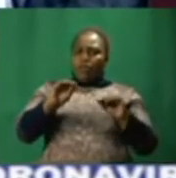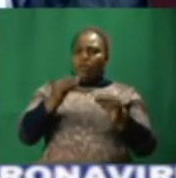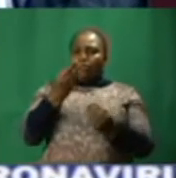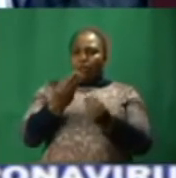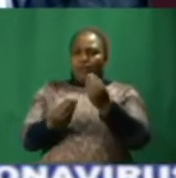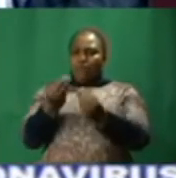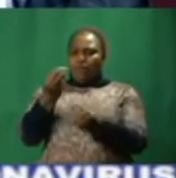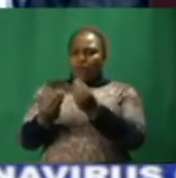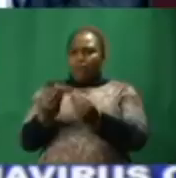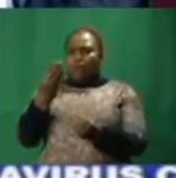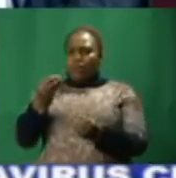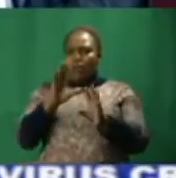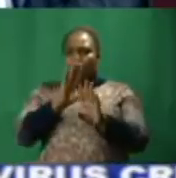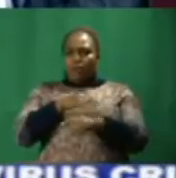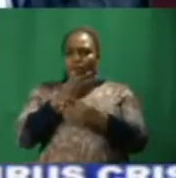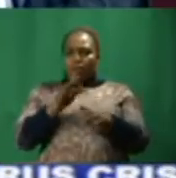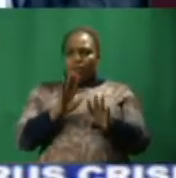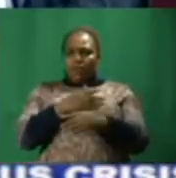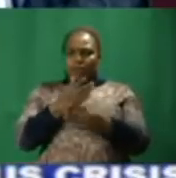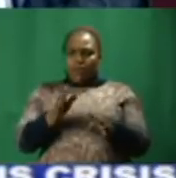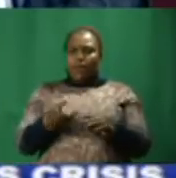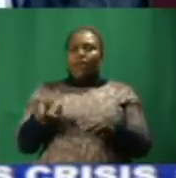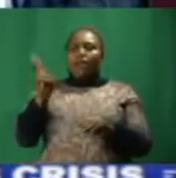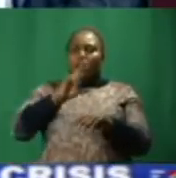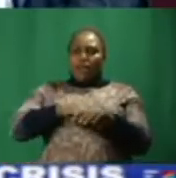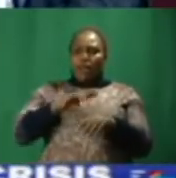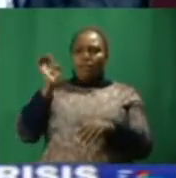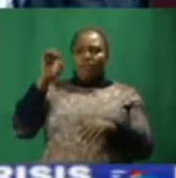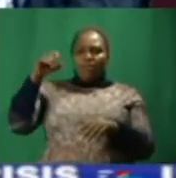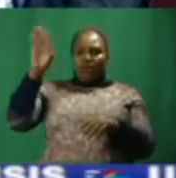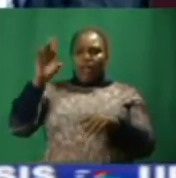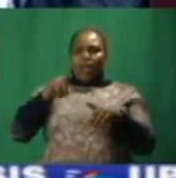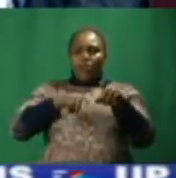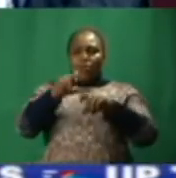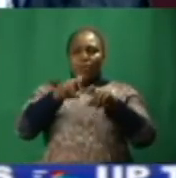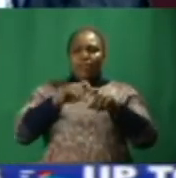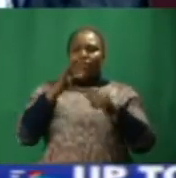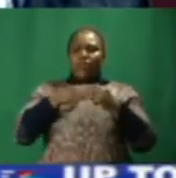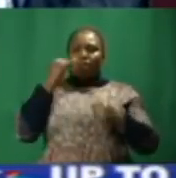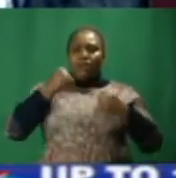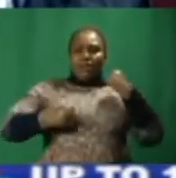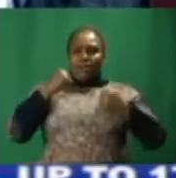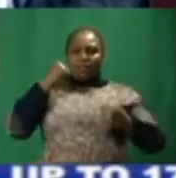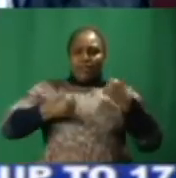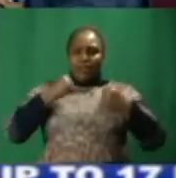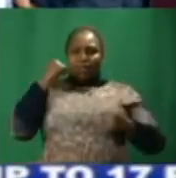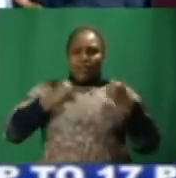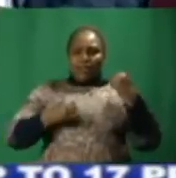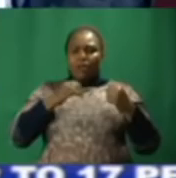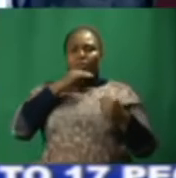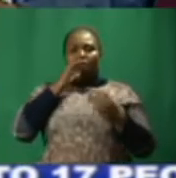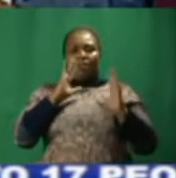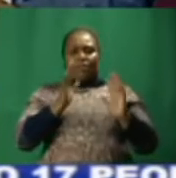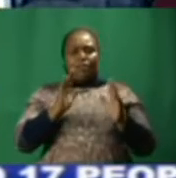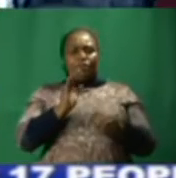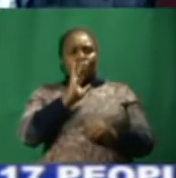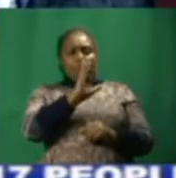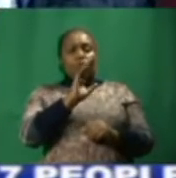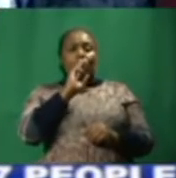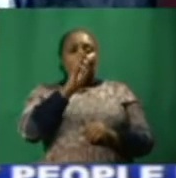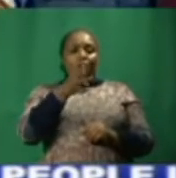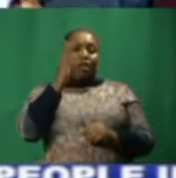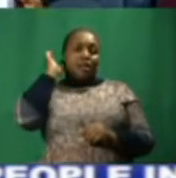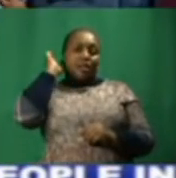ke giyane nalechamuka ngaphandle even laseNgilandi umgcuzelwano wamatubane lwatewa kakhulu ngale great not run so uvele umisiwe ke giyane sitawuva